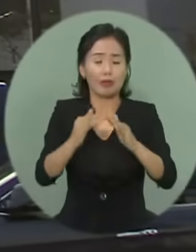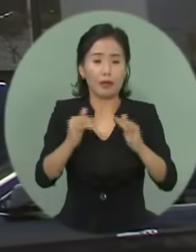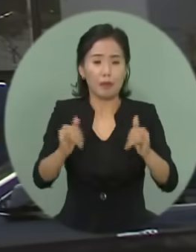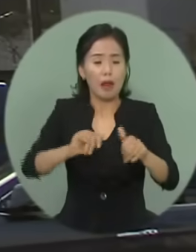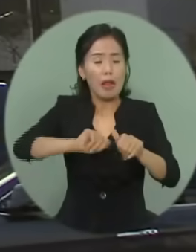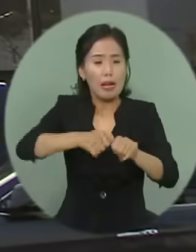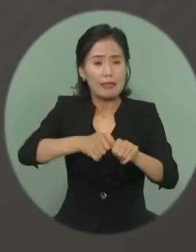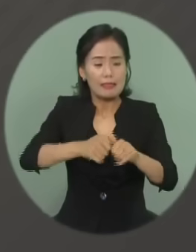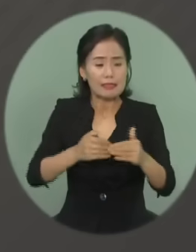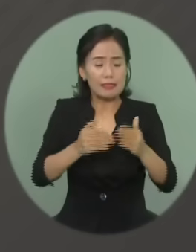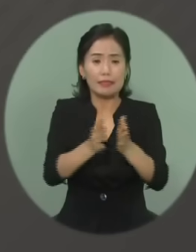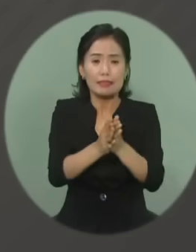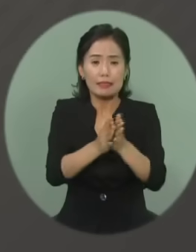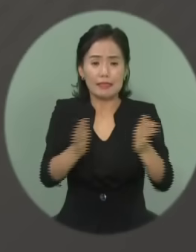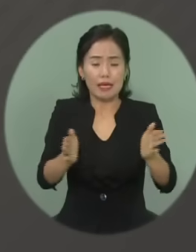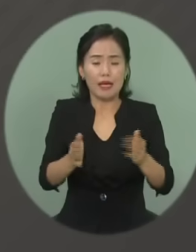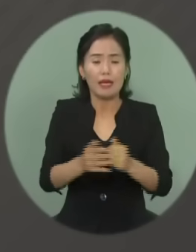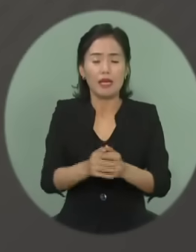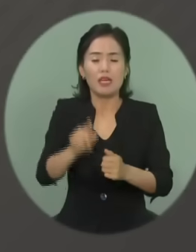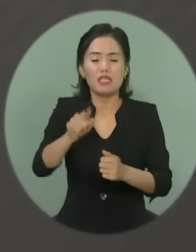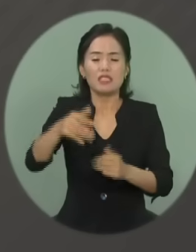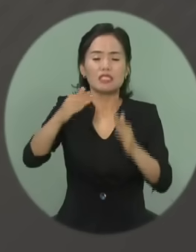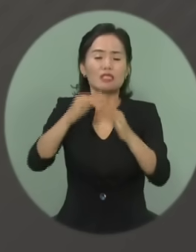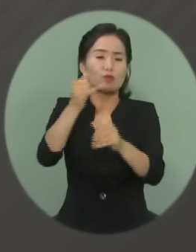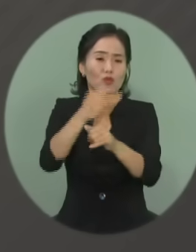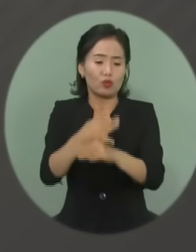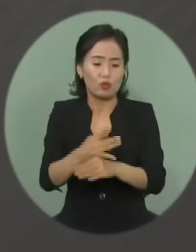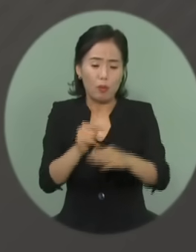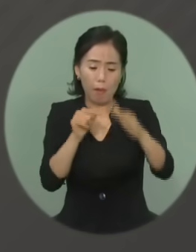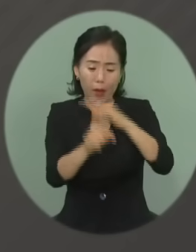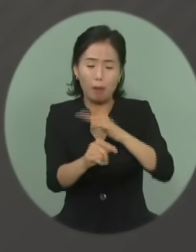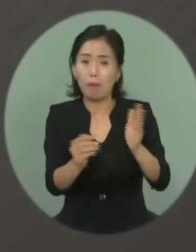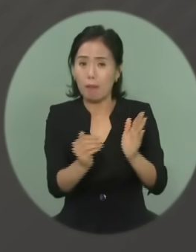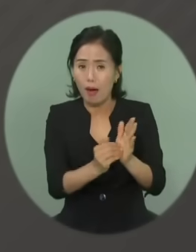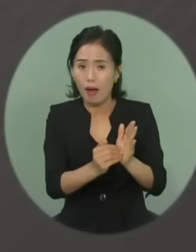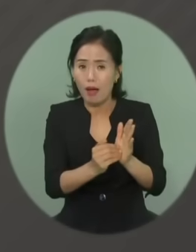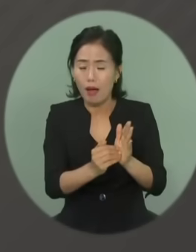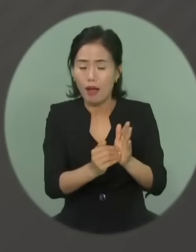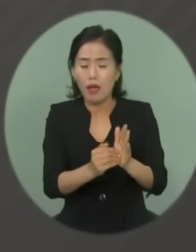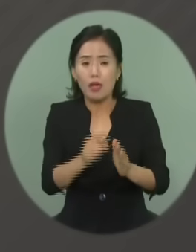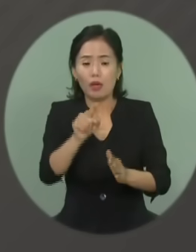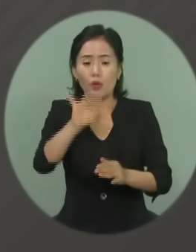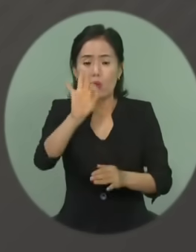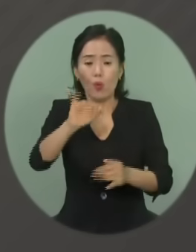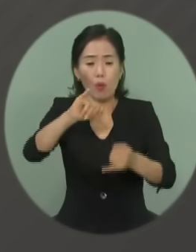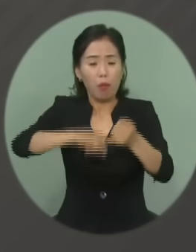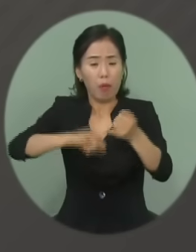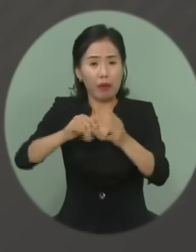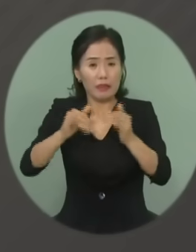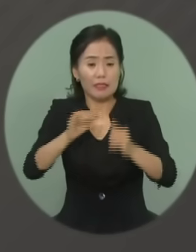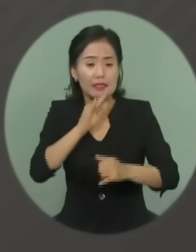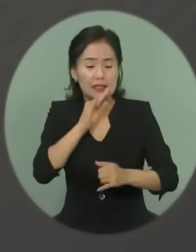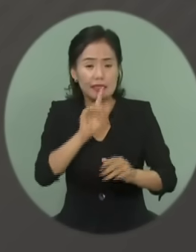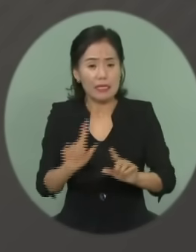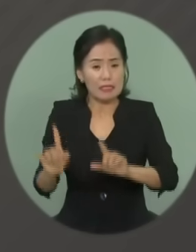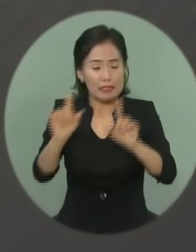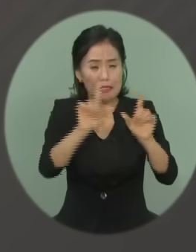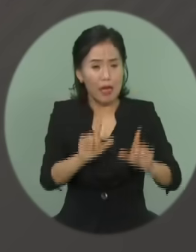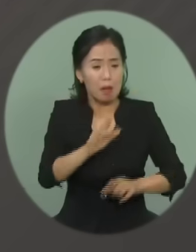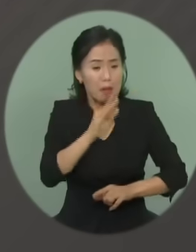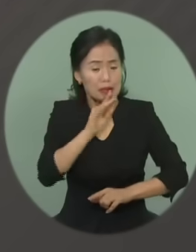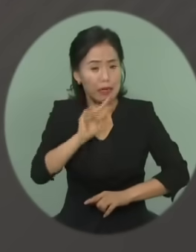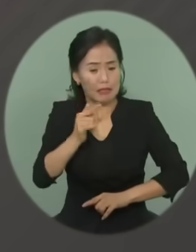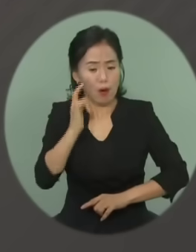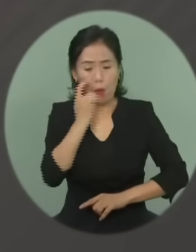관계는 전에 채무자 초본에 적혀 있던 주소지로 찾아갔고 채무자가 그곳에 실제로 사는지는 확인하지